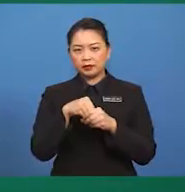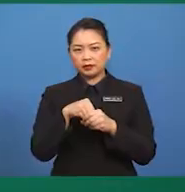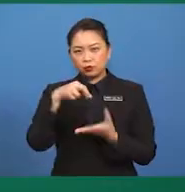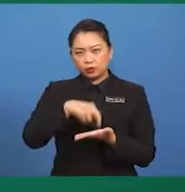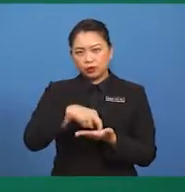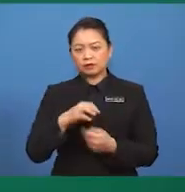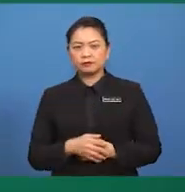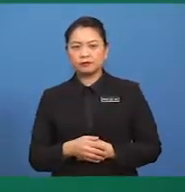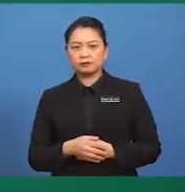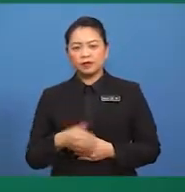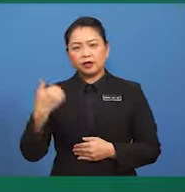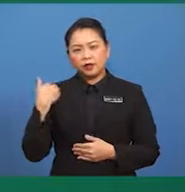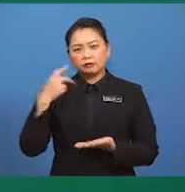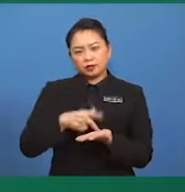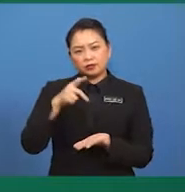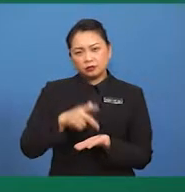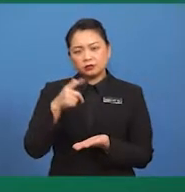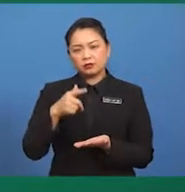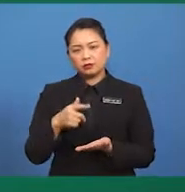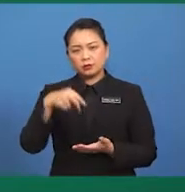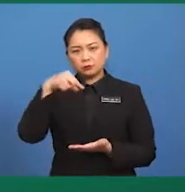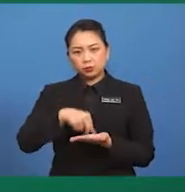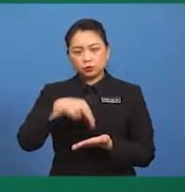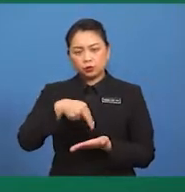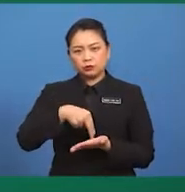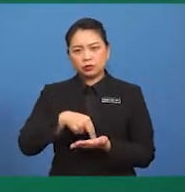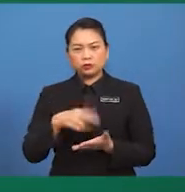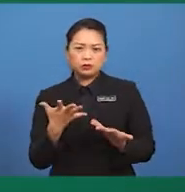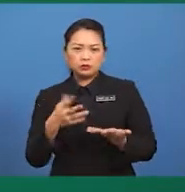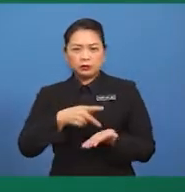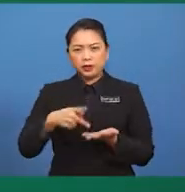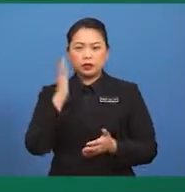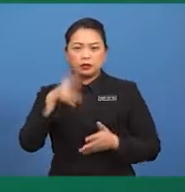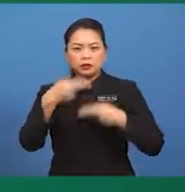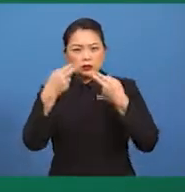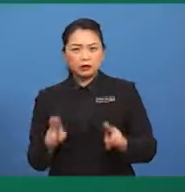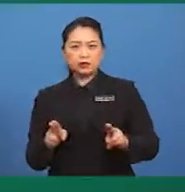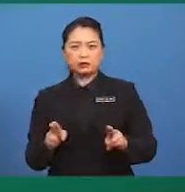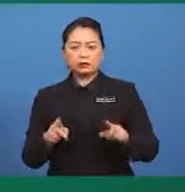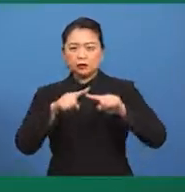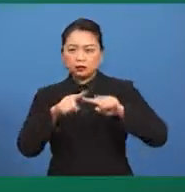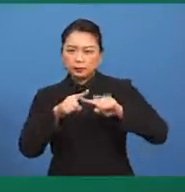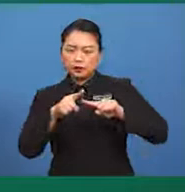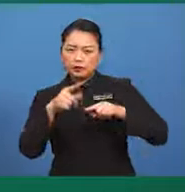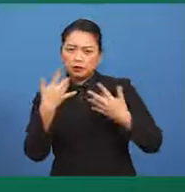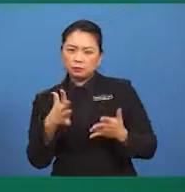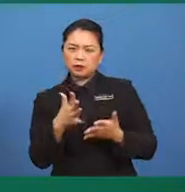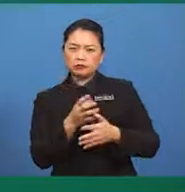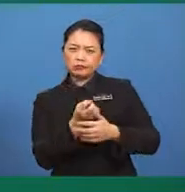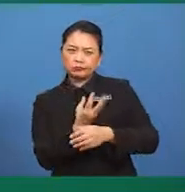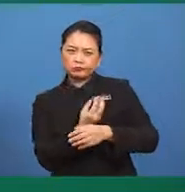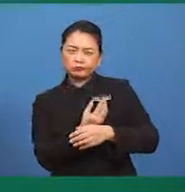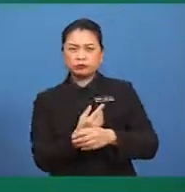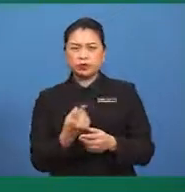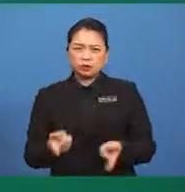penghutang. Adakalanya penghutang yang gagal atau tak bayar hutang akan hilang terus. Tetapi selepas beberapa tempoh